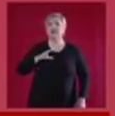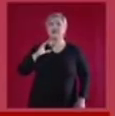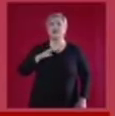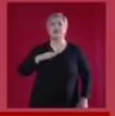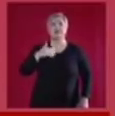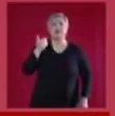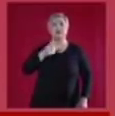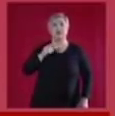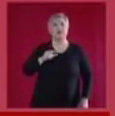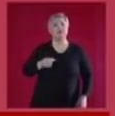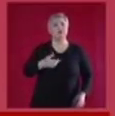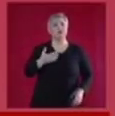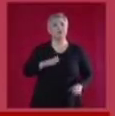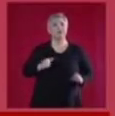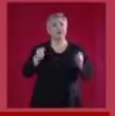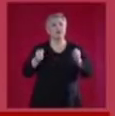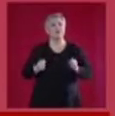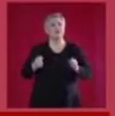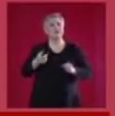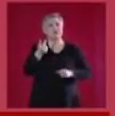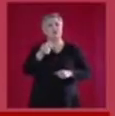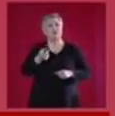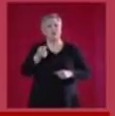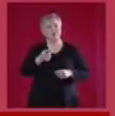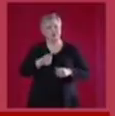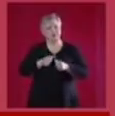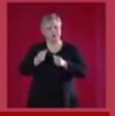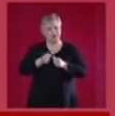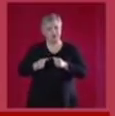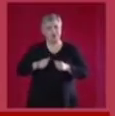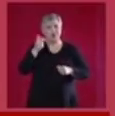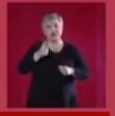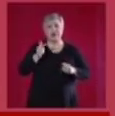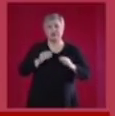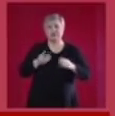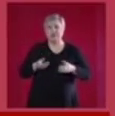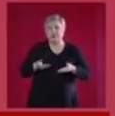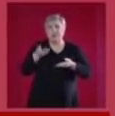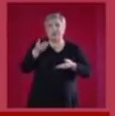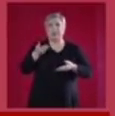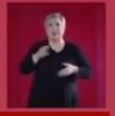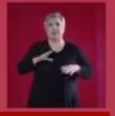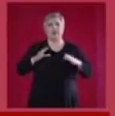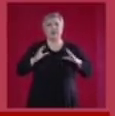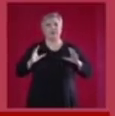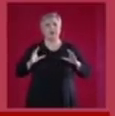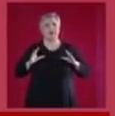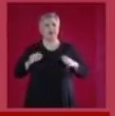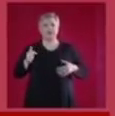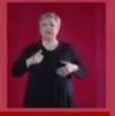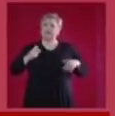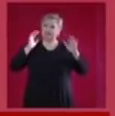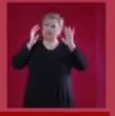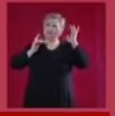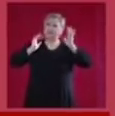θέλουν επιδόματα ανεργίας τους είχαν ξεφύγει τόσα και τόσα άλλα και αναρωτιέμαι φίλες και